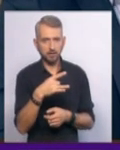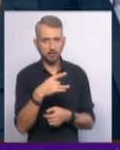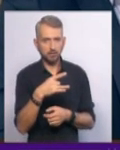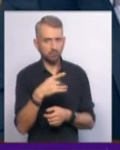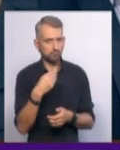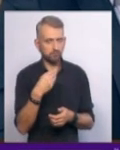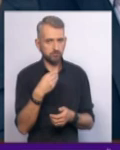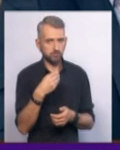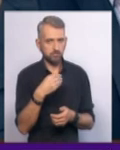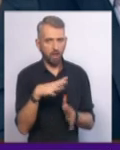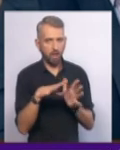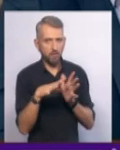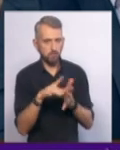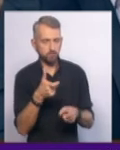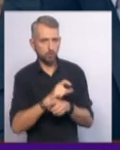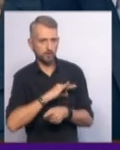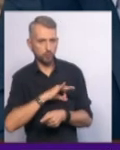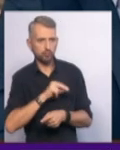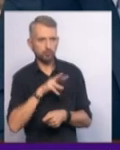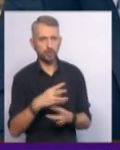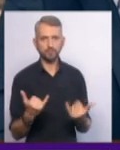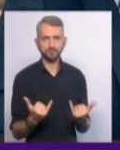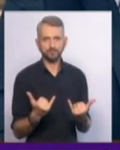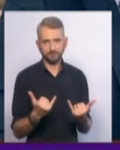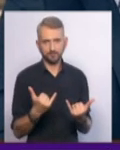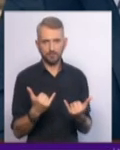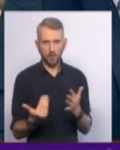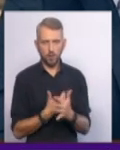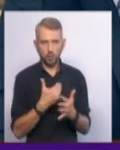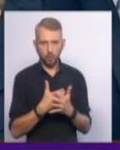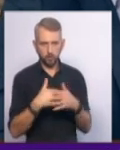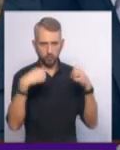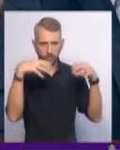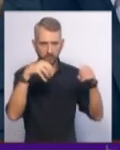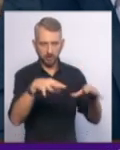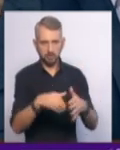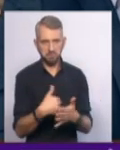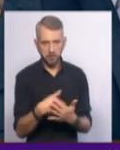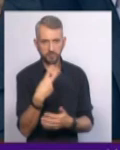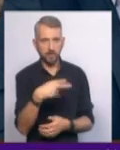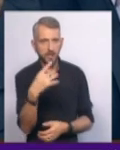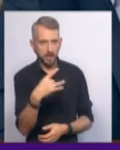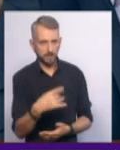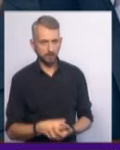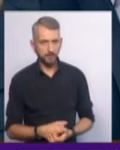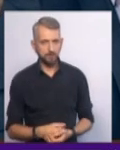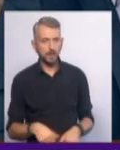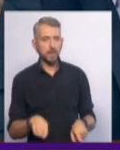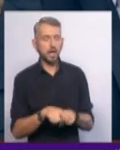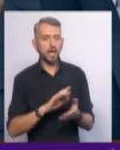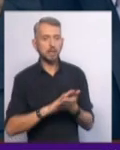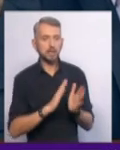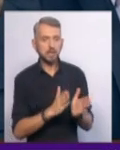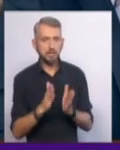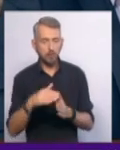енергоємніше, ніж освітлення, яке зараз встановлюється на дорогах. 20 разів? В 20 разів, майже в 20 разів. Така система освітлення